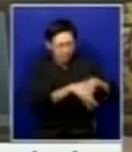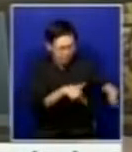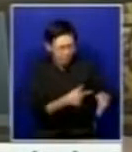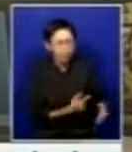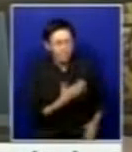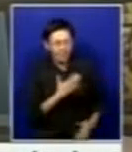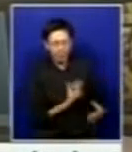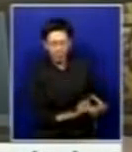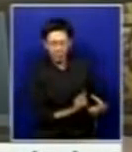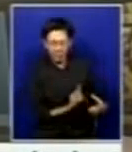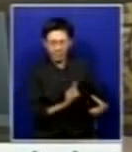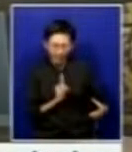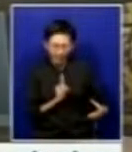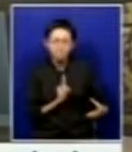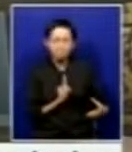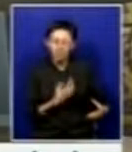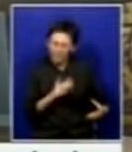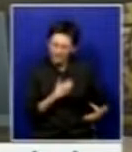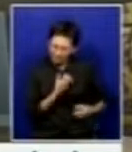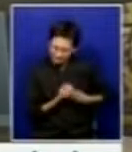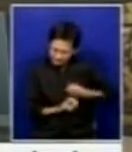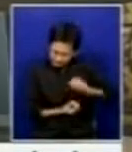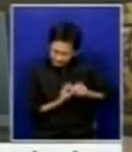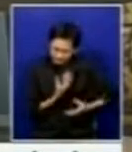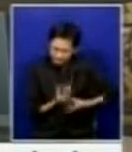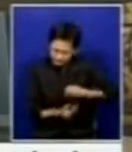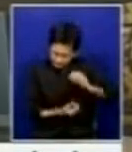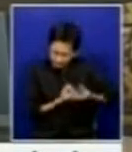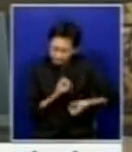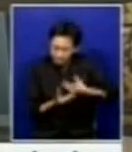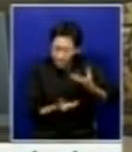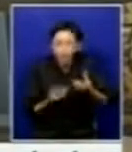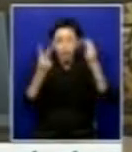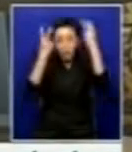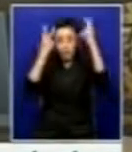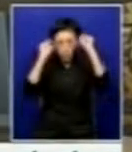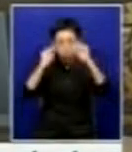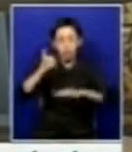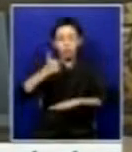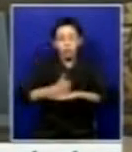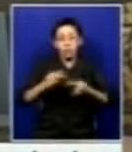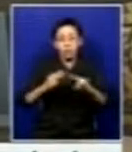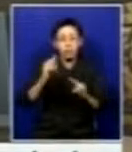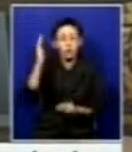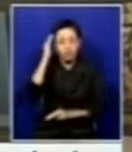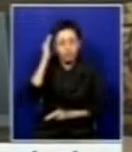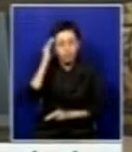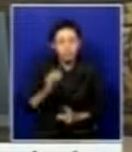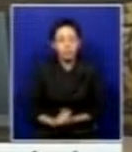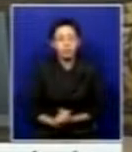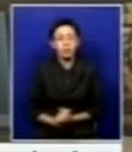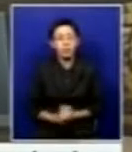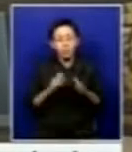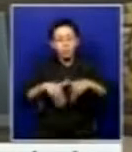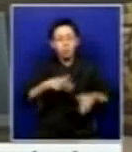ขอเอาหัวใจเข้ามาพูดให้กับท่านประธานฟังผ่านไปยังท่านนายกรัฐมนตรีและรัฐมนตรี ว่าสิ่งที่เขาต้องการที่แท้จริงคืออะ